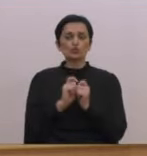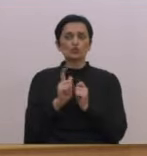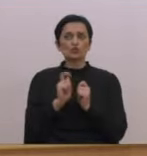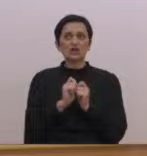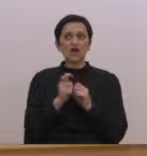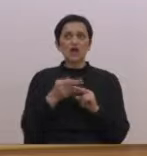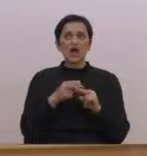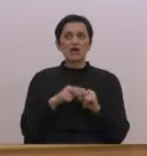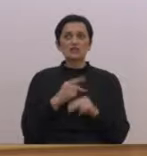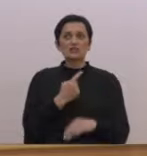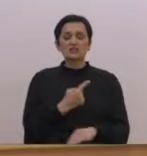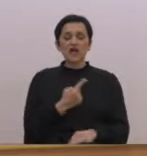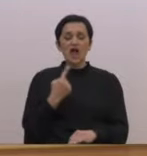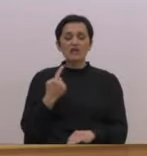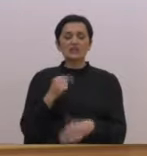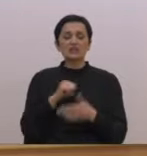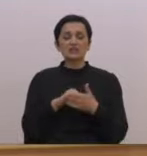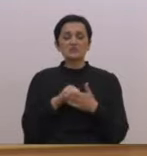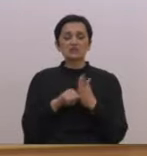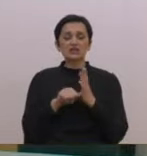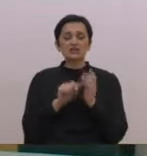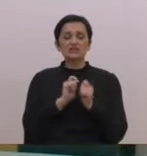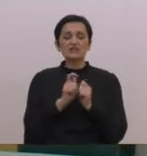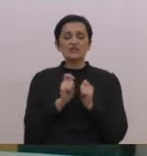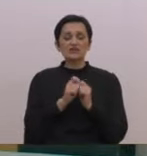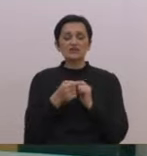Iasă, iată, trimite zi, investiție, viscile, visa.